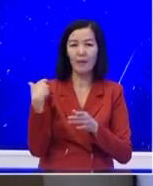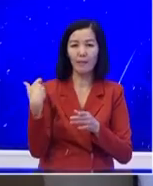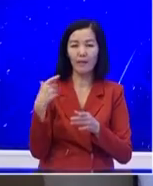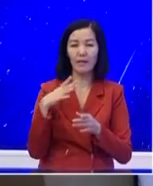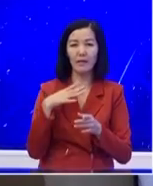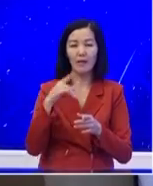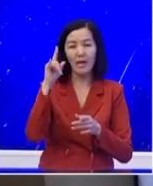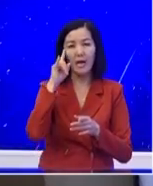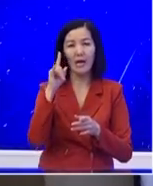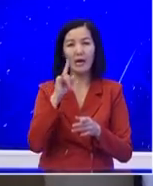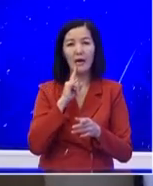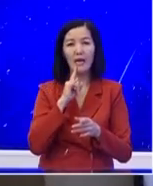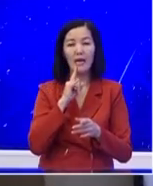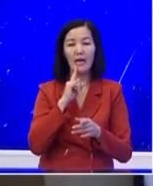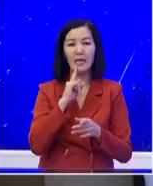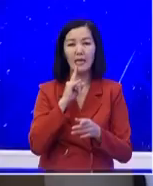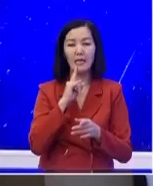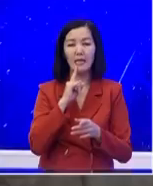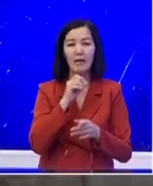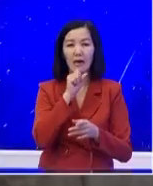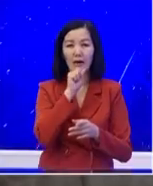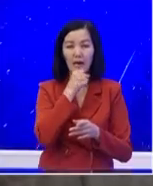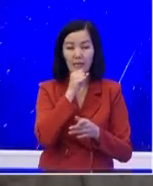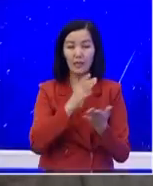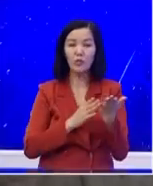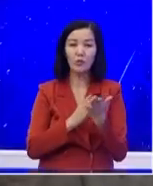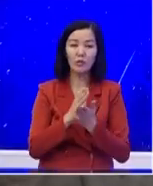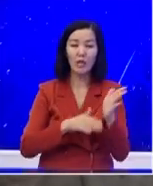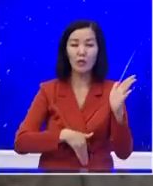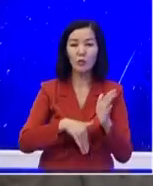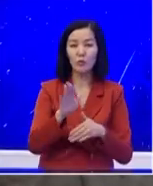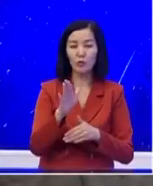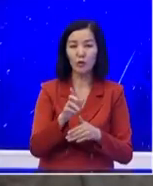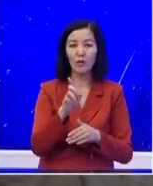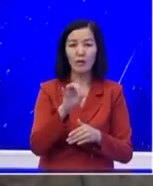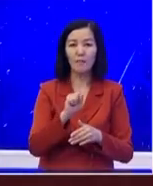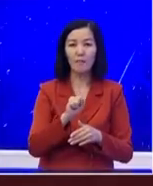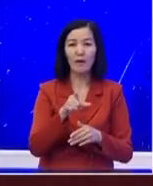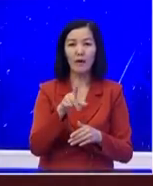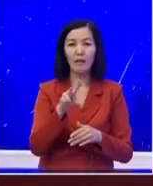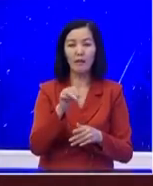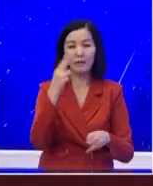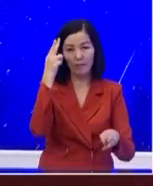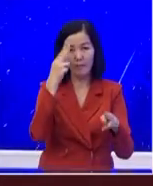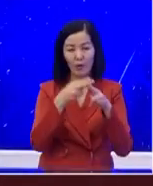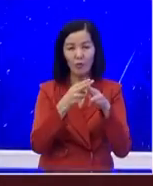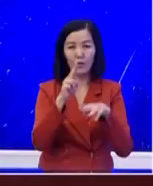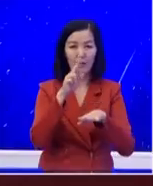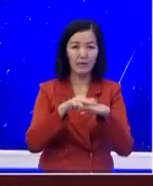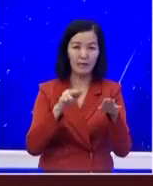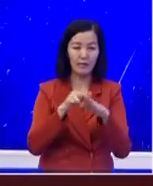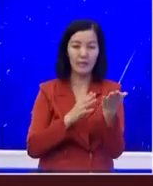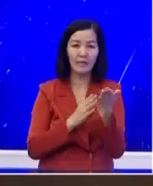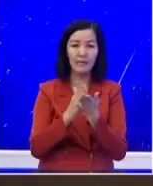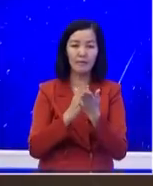ауданының құрметті азаматы. Атасы болса, осы саланың үздігі. Бағланның бауырлары да ішкі істер органдарында қызмет